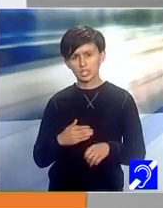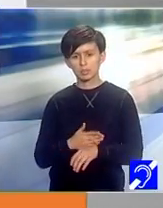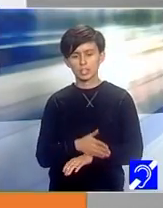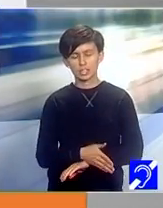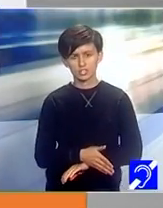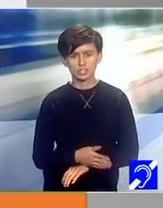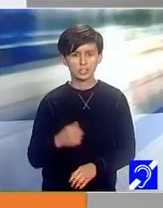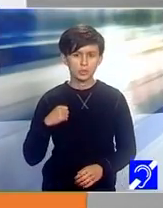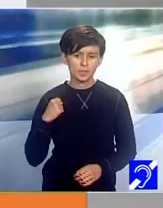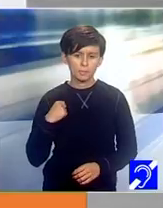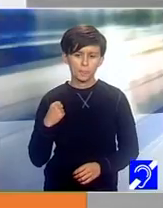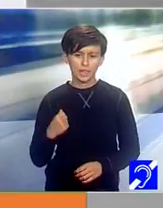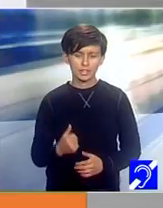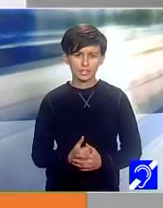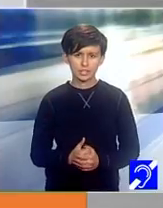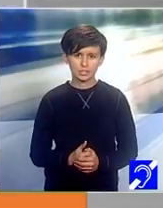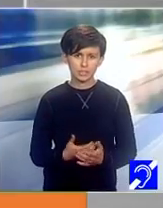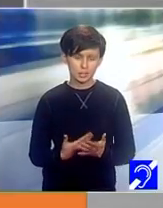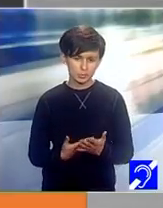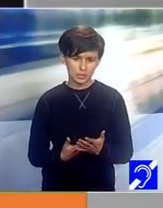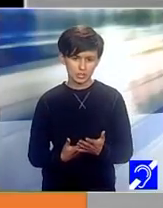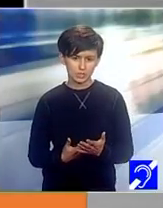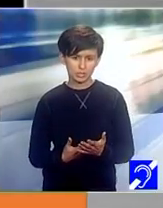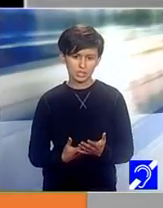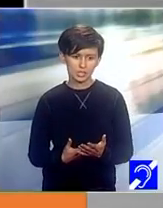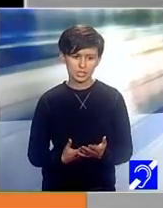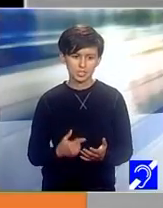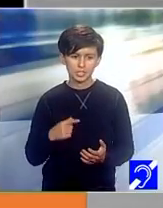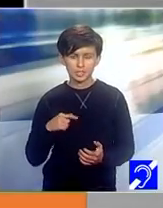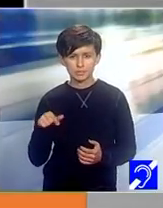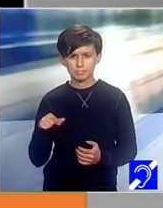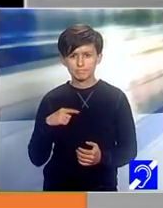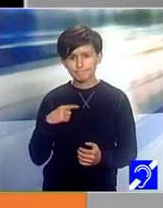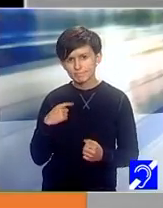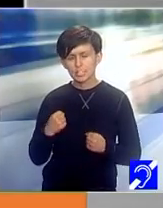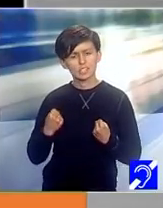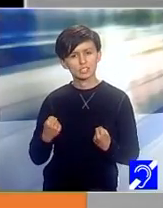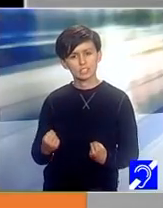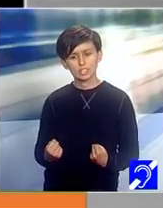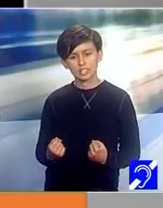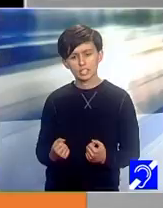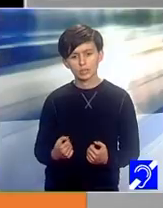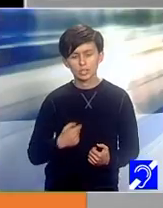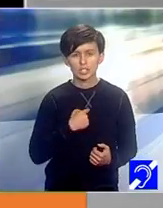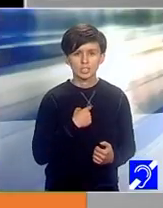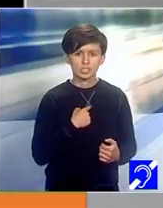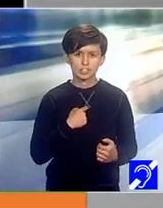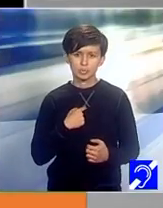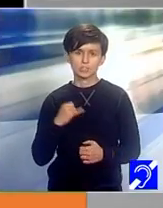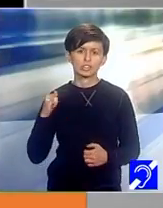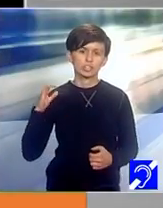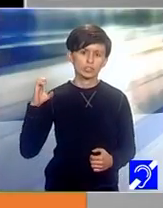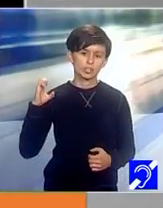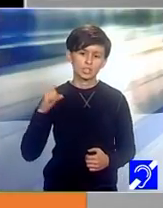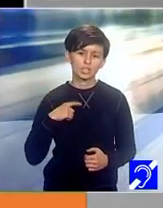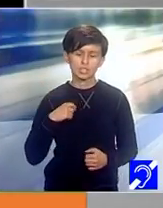accesibilă tinerilor, pentru că e, cred că, cum știți, e destul de greu să porți doar o ie. E